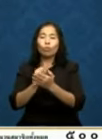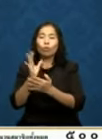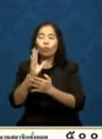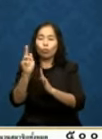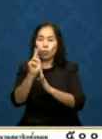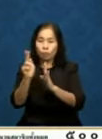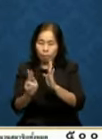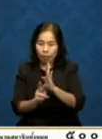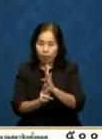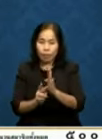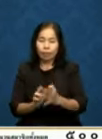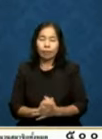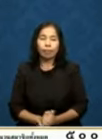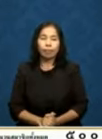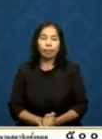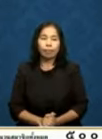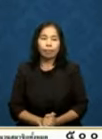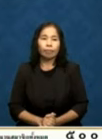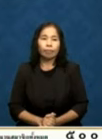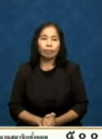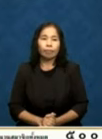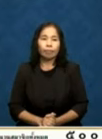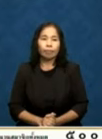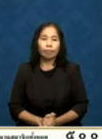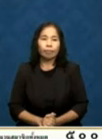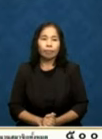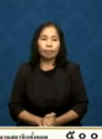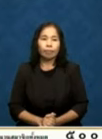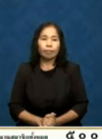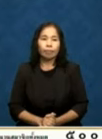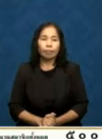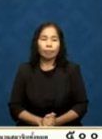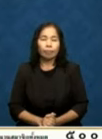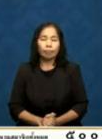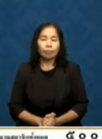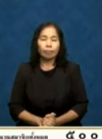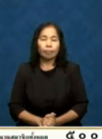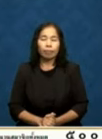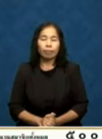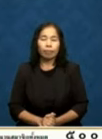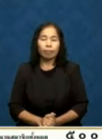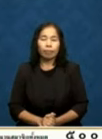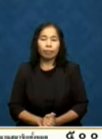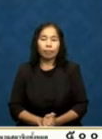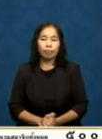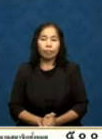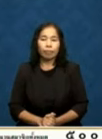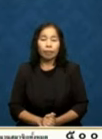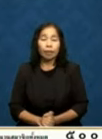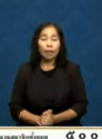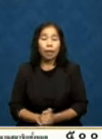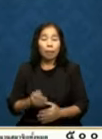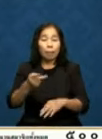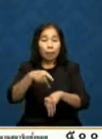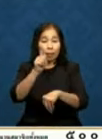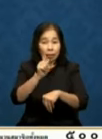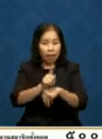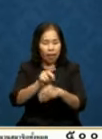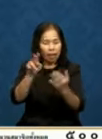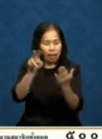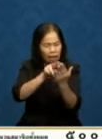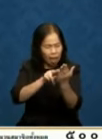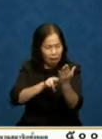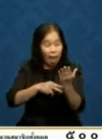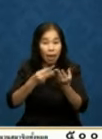ฎหมายท่านประธานครับ ท่านประธานอ่านรายละเอียดไหม